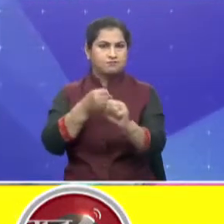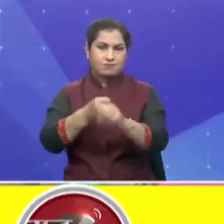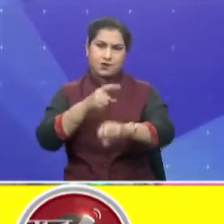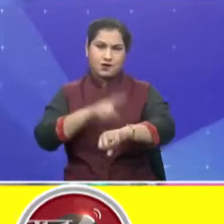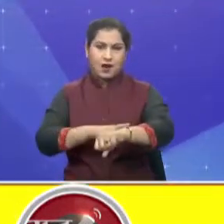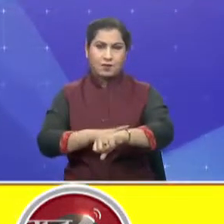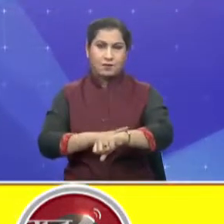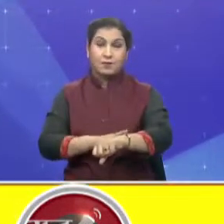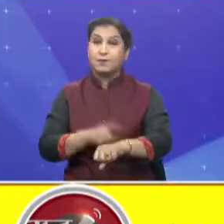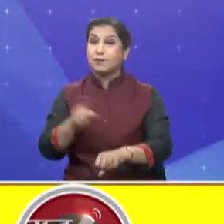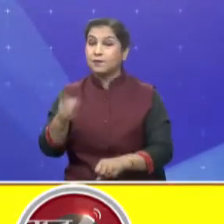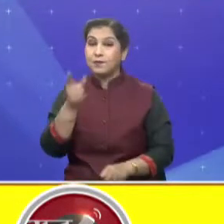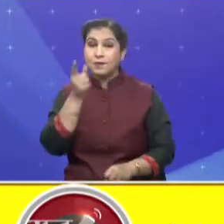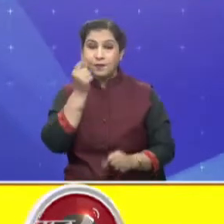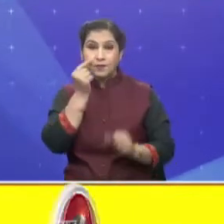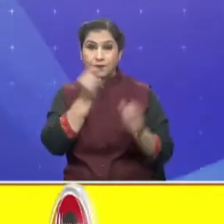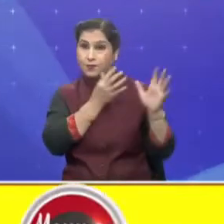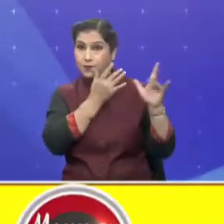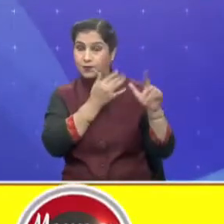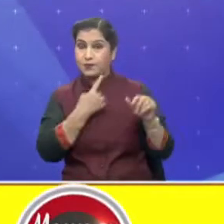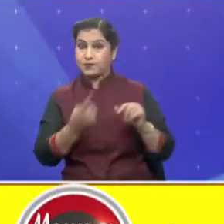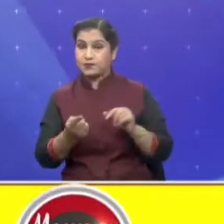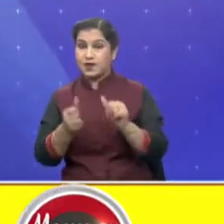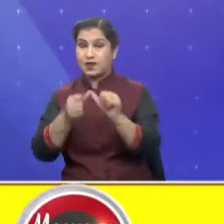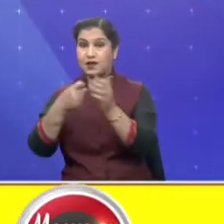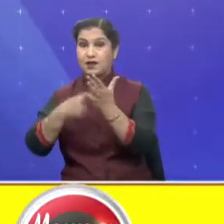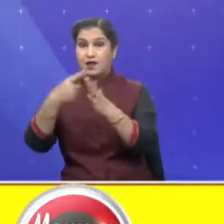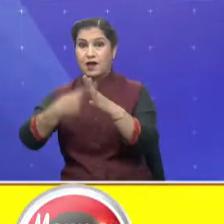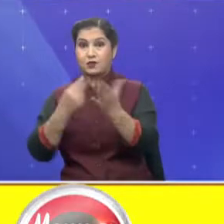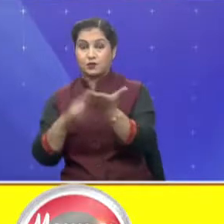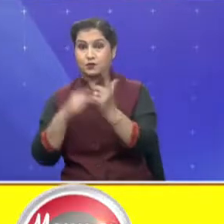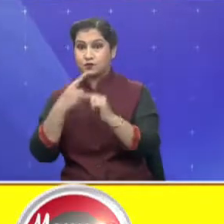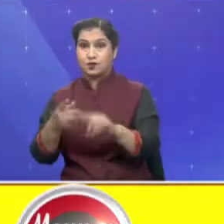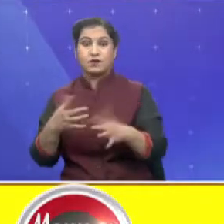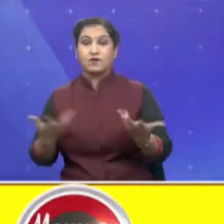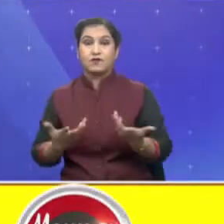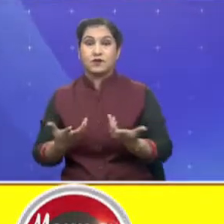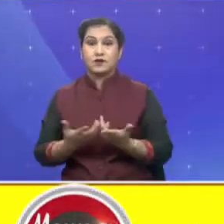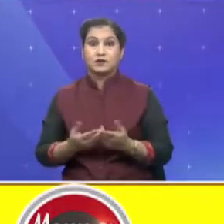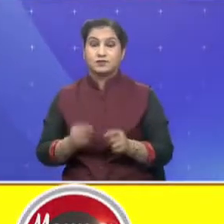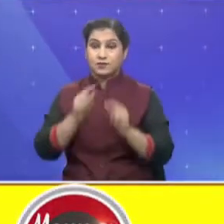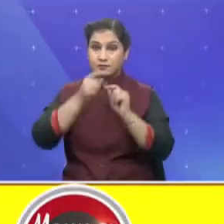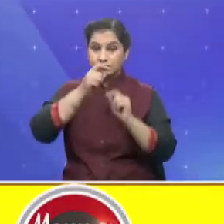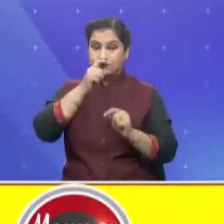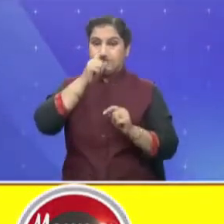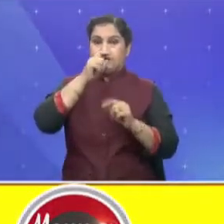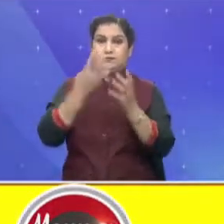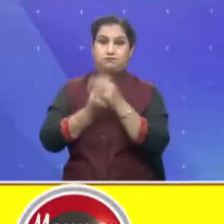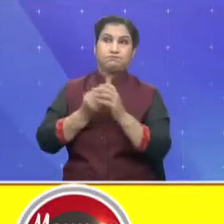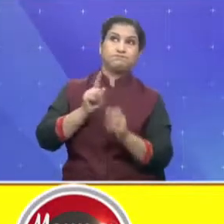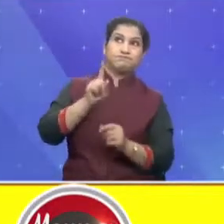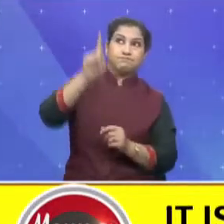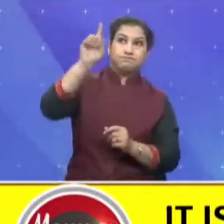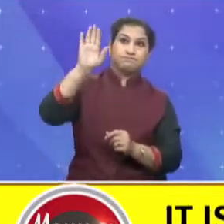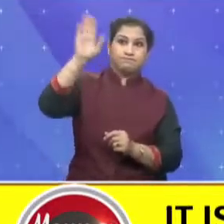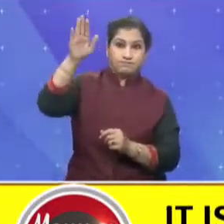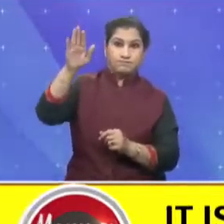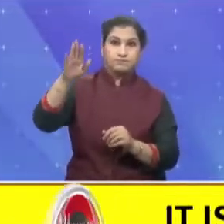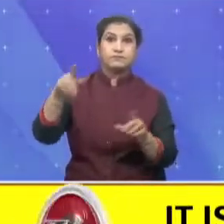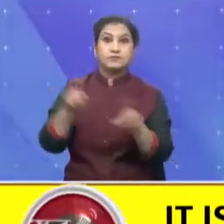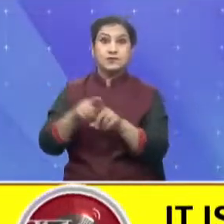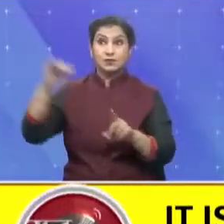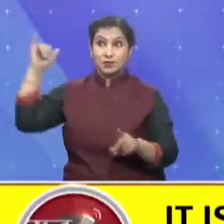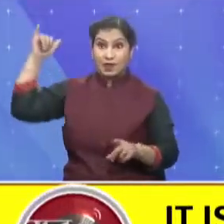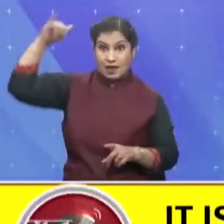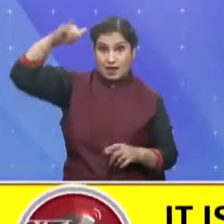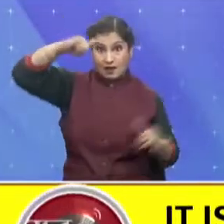नभः स्पृशम दीप्तम, यानी गर्व के साथ आकाश को छूना। ये भारतीय वायुसेना